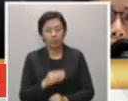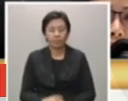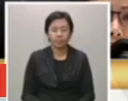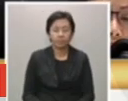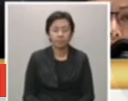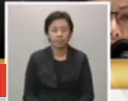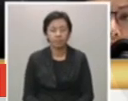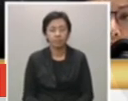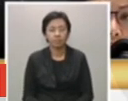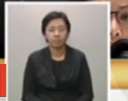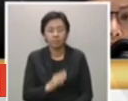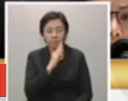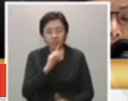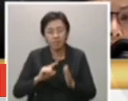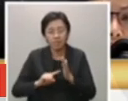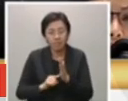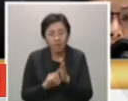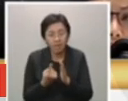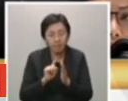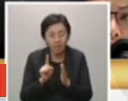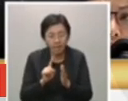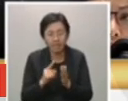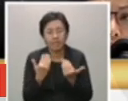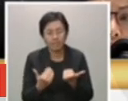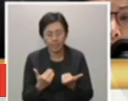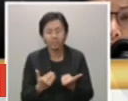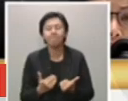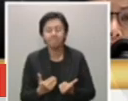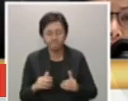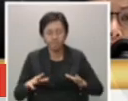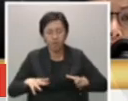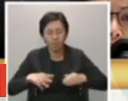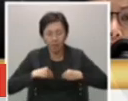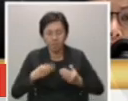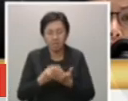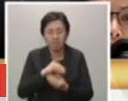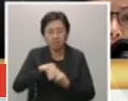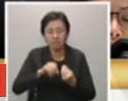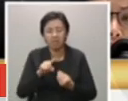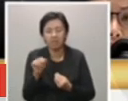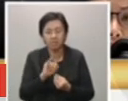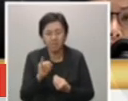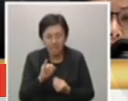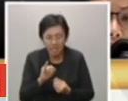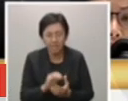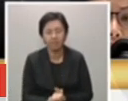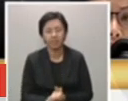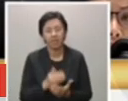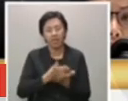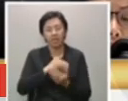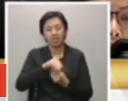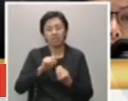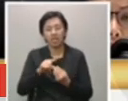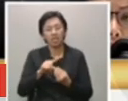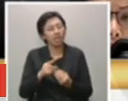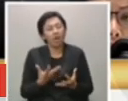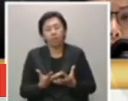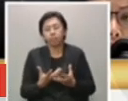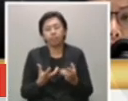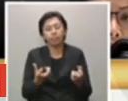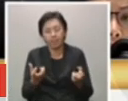หากท่านเริ่มครับด้วยการยอมรับความจริงก่อนว่าวันนี้ท่าน ทำให้เศรษฐกิจไทยเนี่ยพังพินาศหม